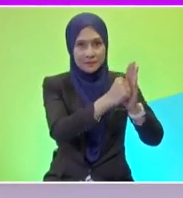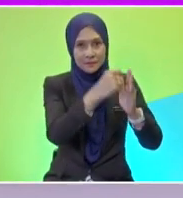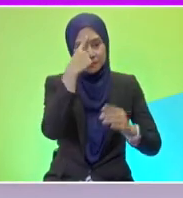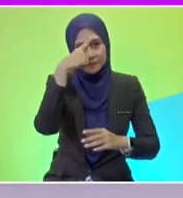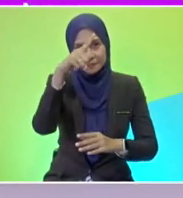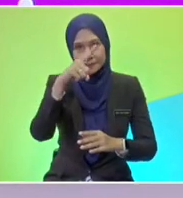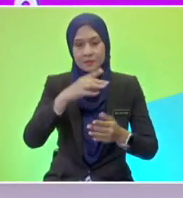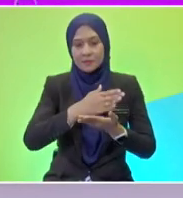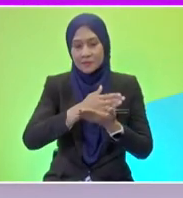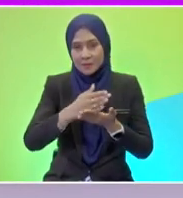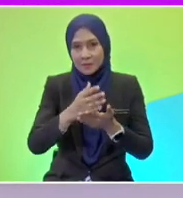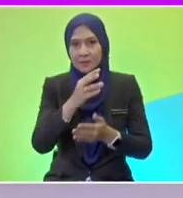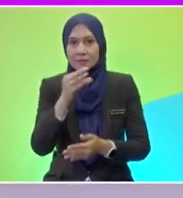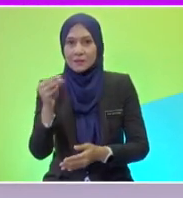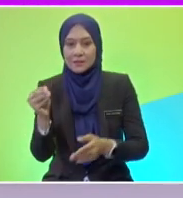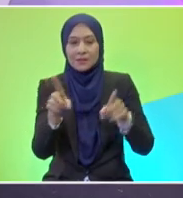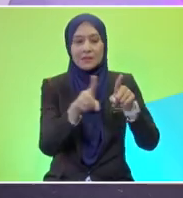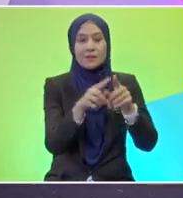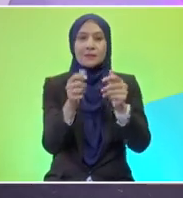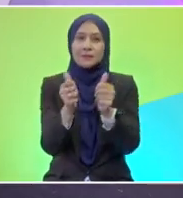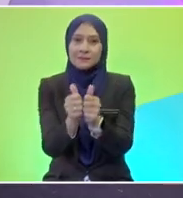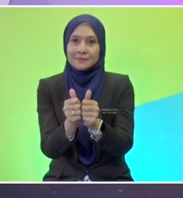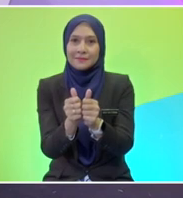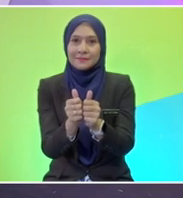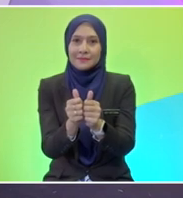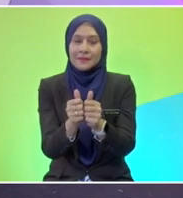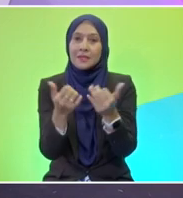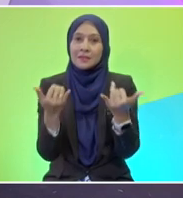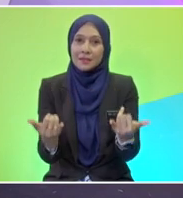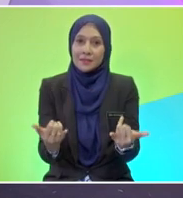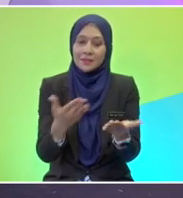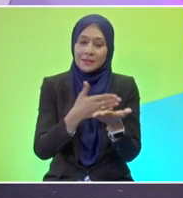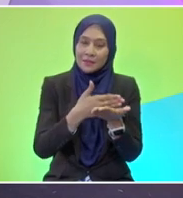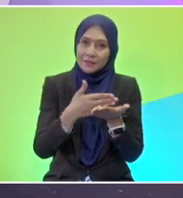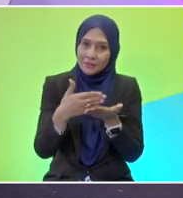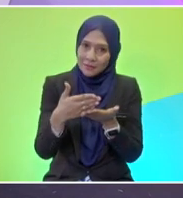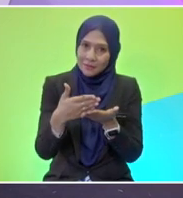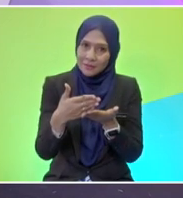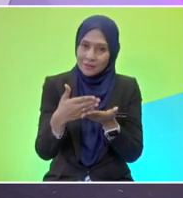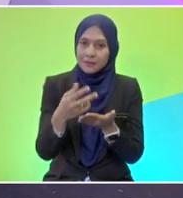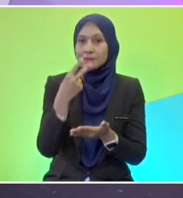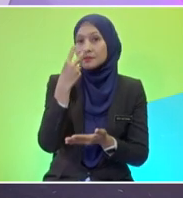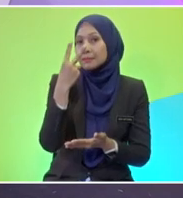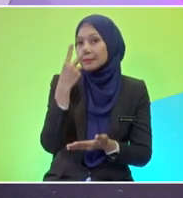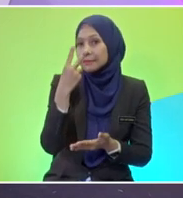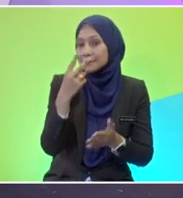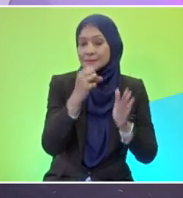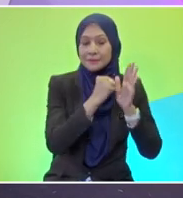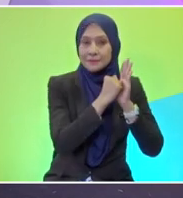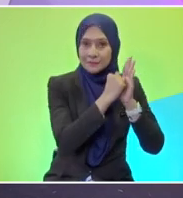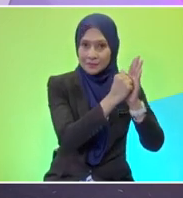dengan. Jadi untuk segmen kali ini jom kita tolak cikgu. Betul, jom kita tolak. Tadi kita dah kenal simbol kan Kak Fika kan? Yeah. Sekarang